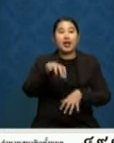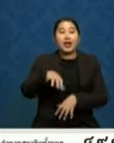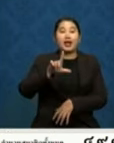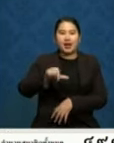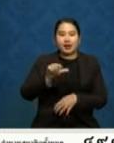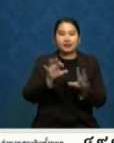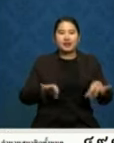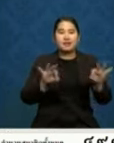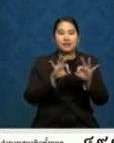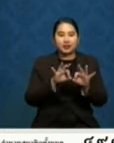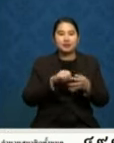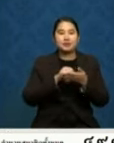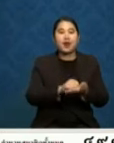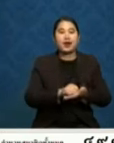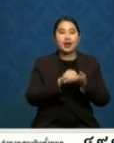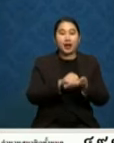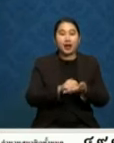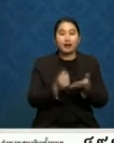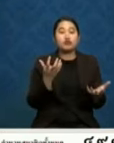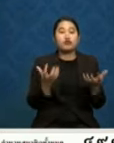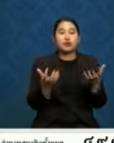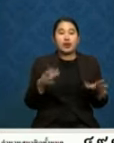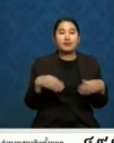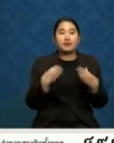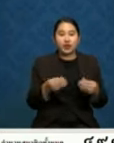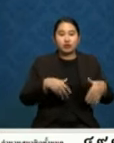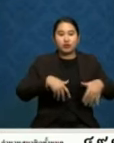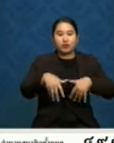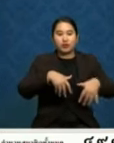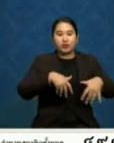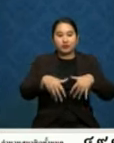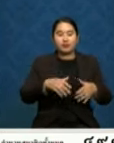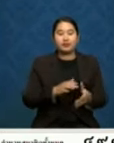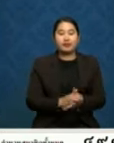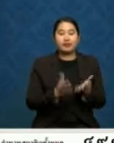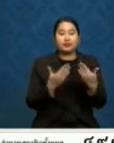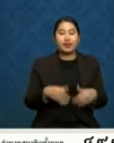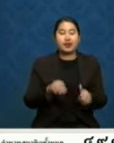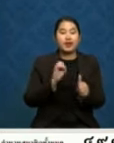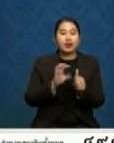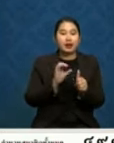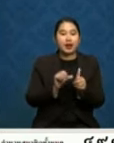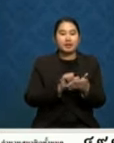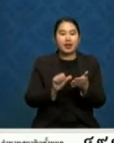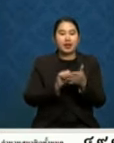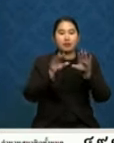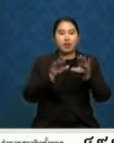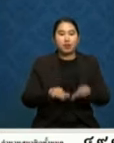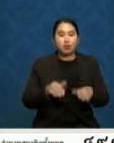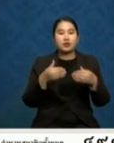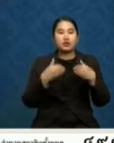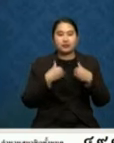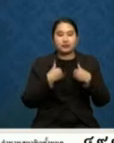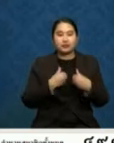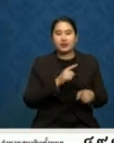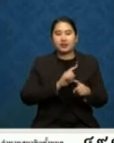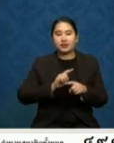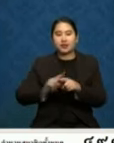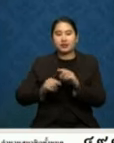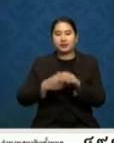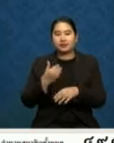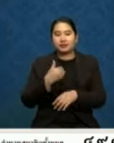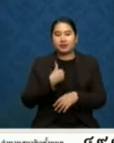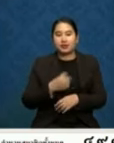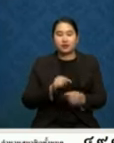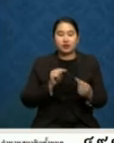การอำนวยความยุติธรรมนะครับมีข้อเสนอในการปรับลดมาค่อนข้างหลากหลายนะครับจากท่าน